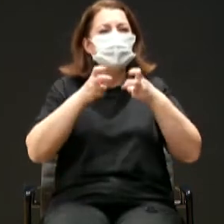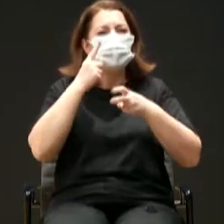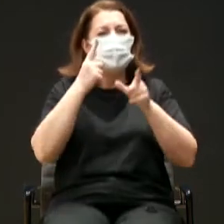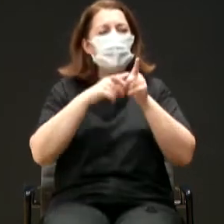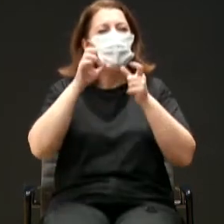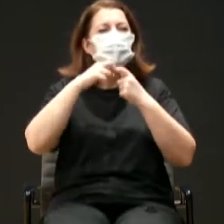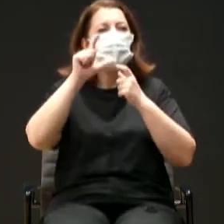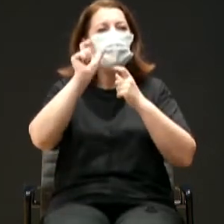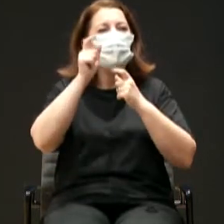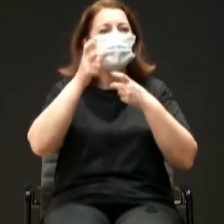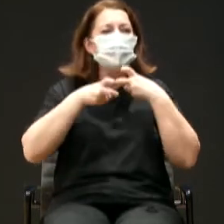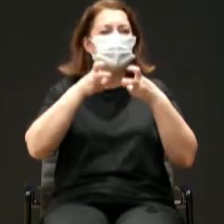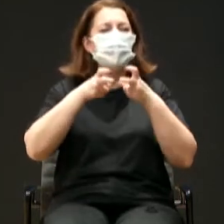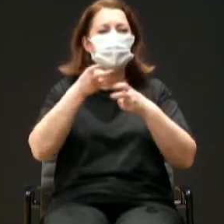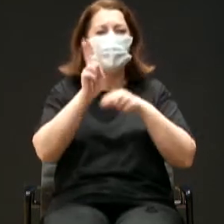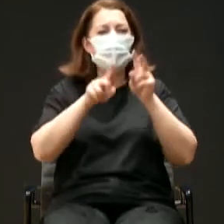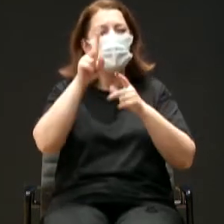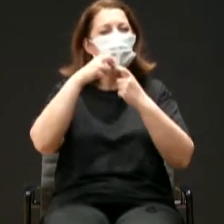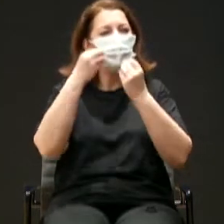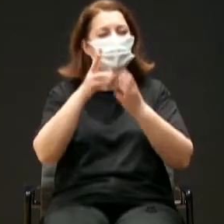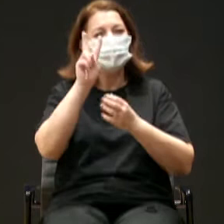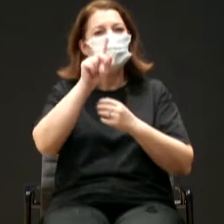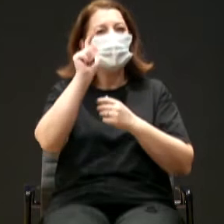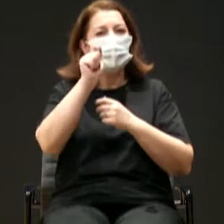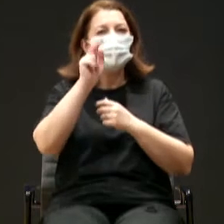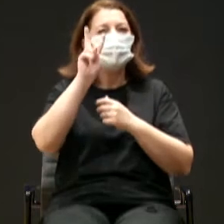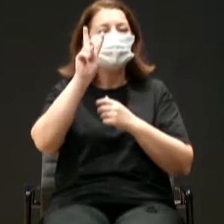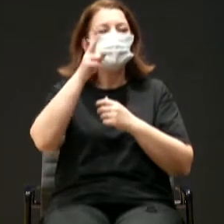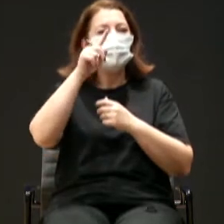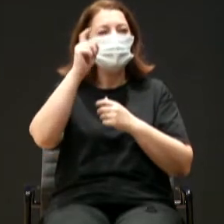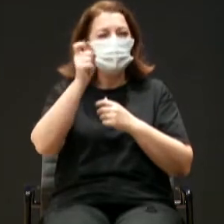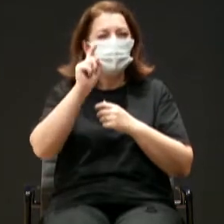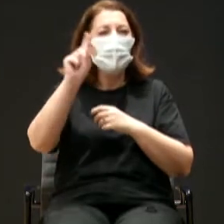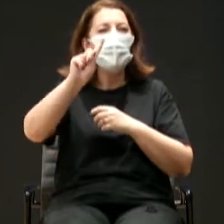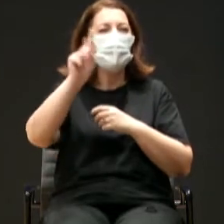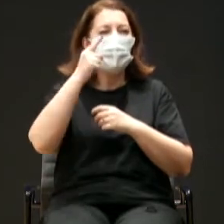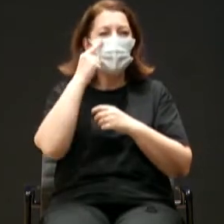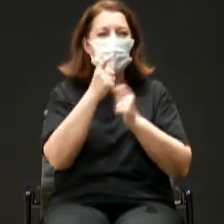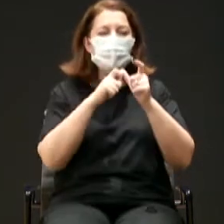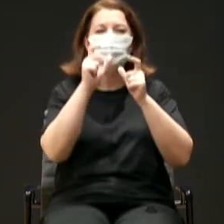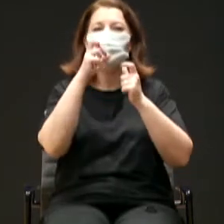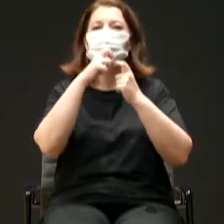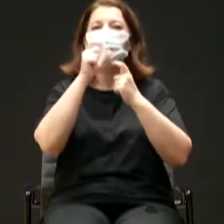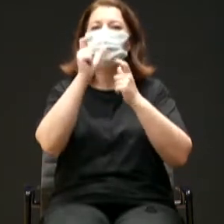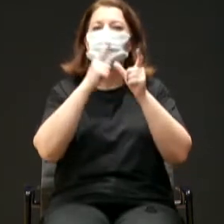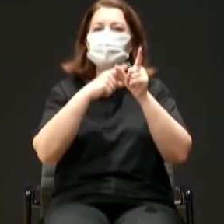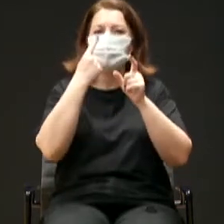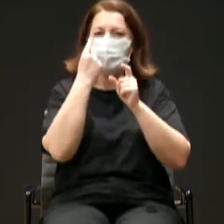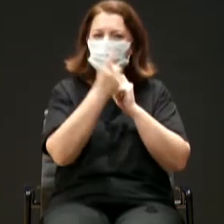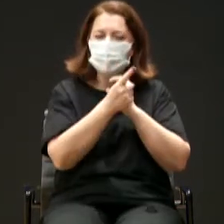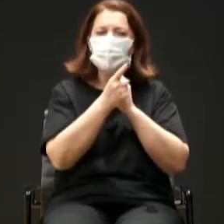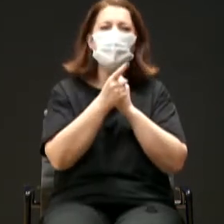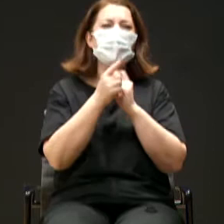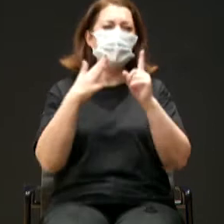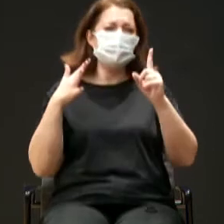diliyorum. 20 Temmuz 2019'da Şanlıurfa'nın Suruç ilçesinde gerçekleştirilen hain saldırıda ve